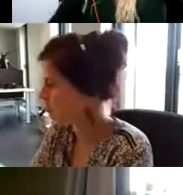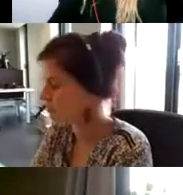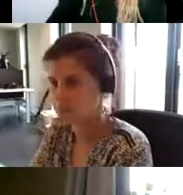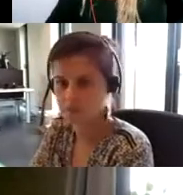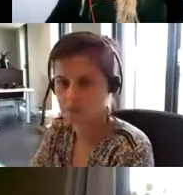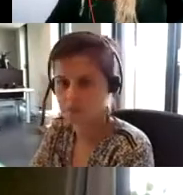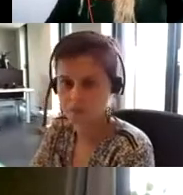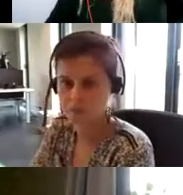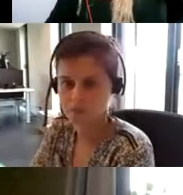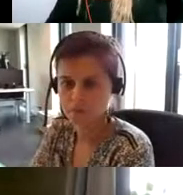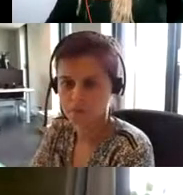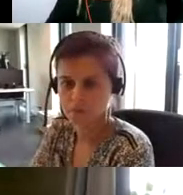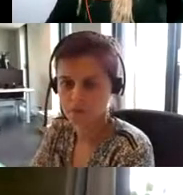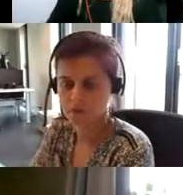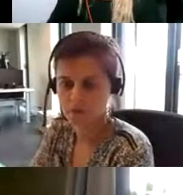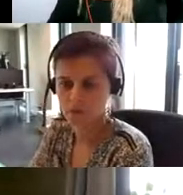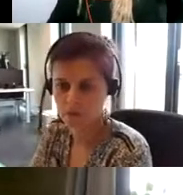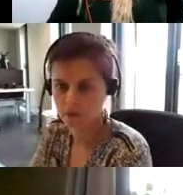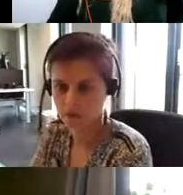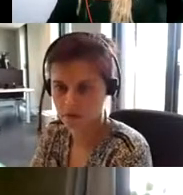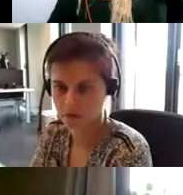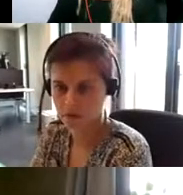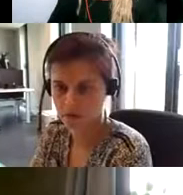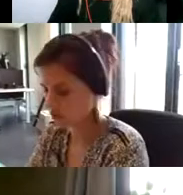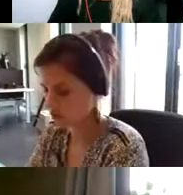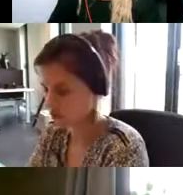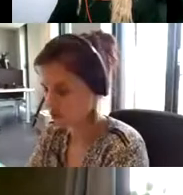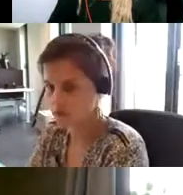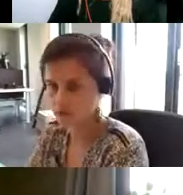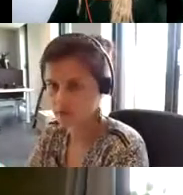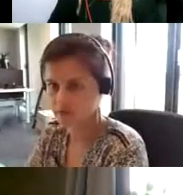Dat is natuurlijk niet zo. Maar dat voelt voor hen soms wel zo.